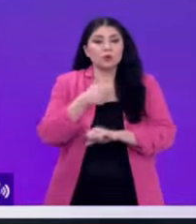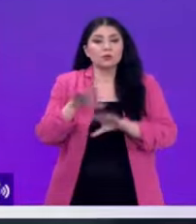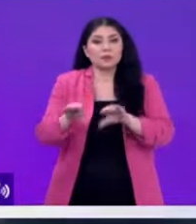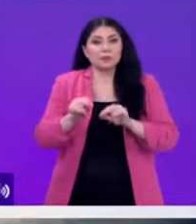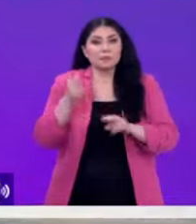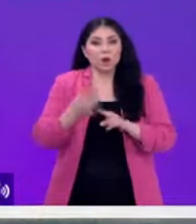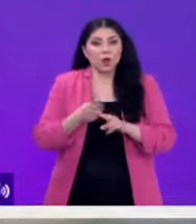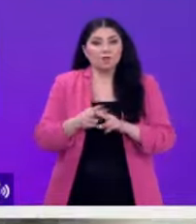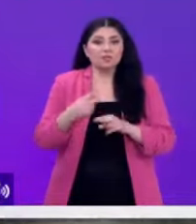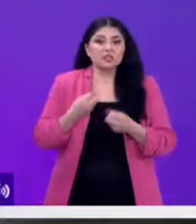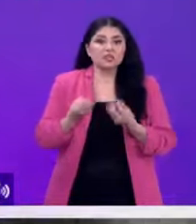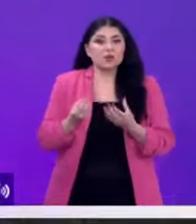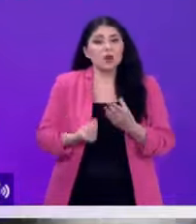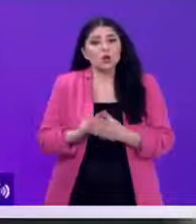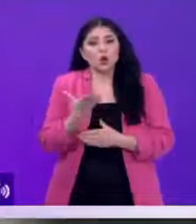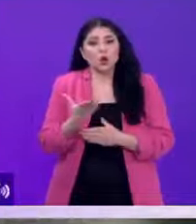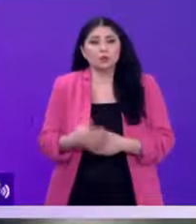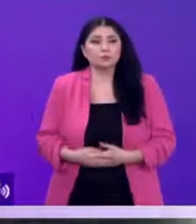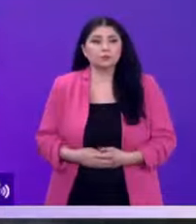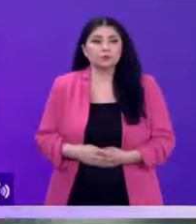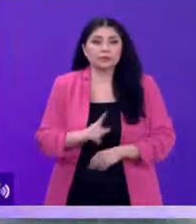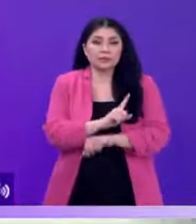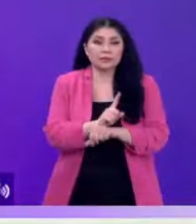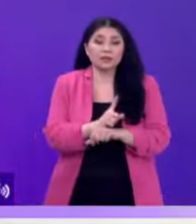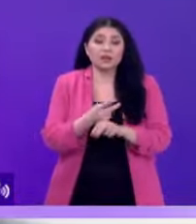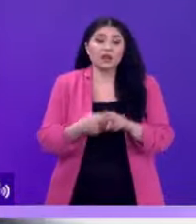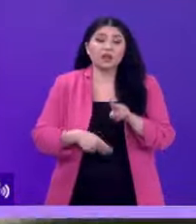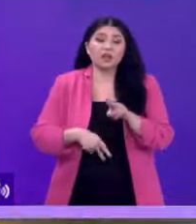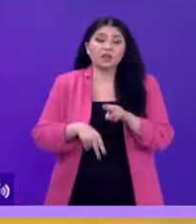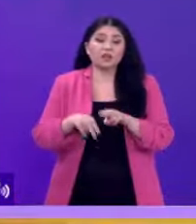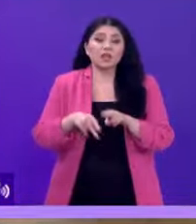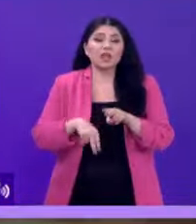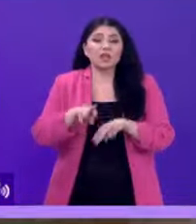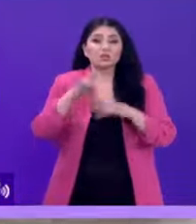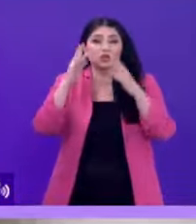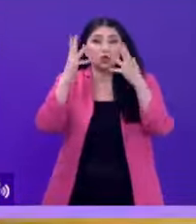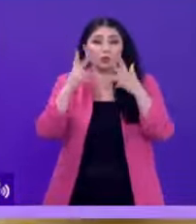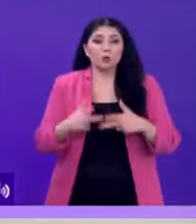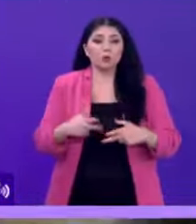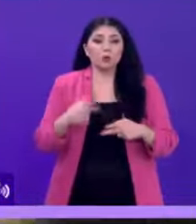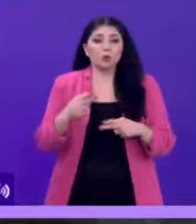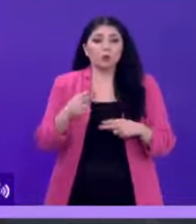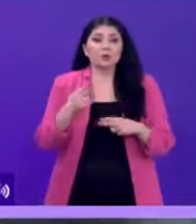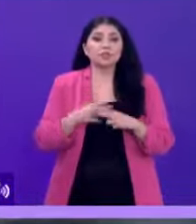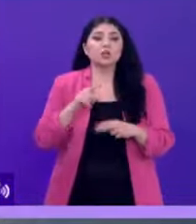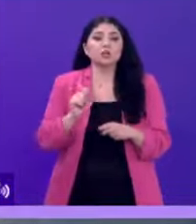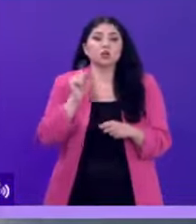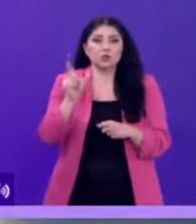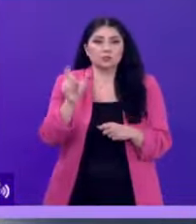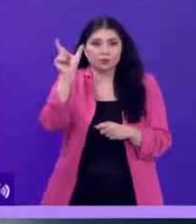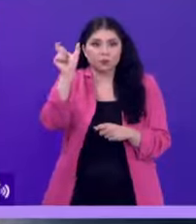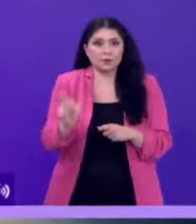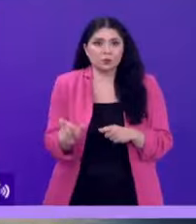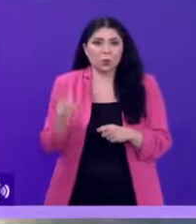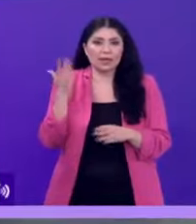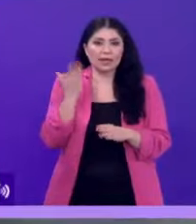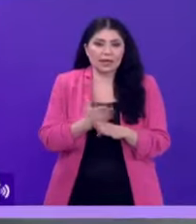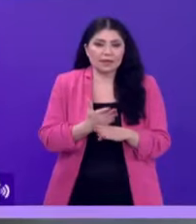Sunt noutăți pe măsură ce trece crește timpul? Bilanțul victimelor. Crește bilanțul victimelor. Sunt 12 persoane